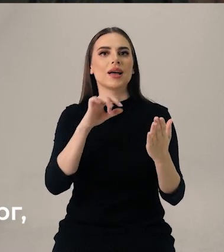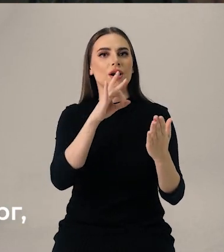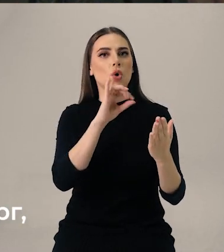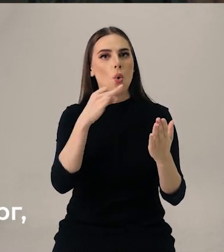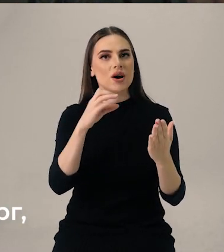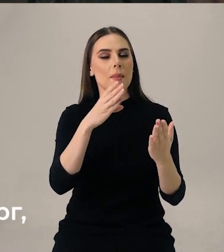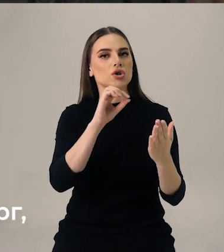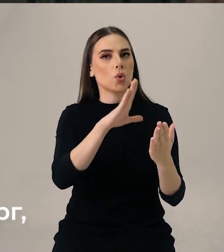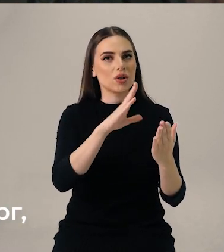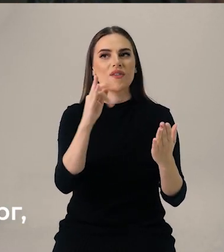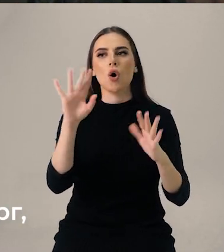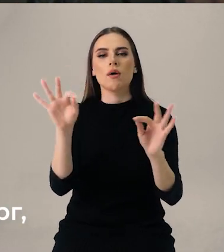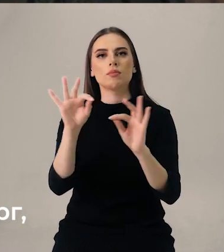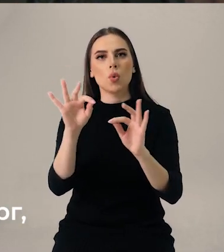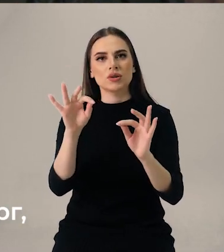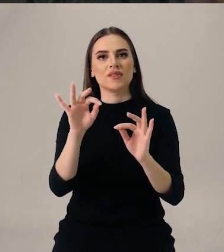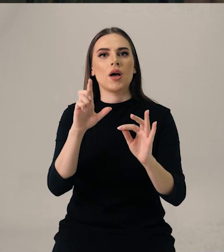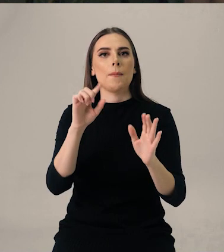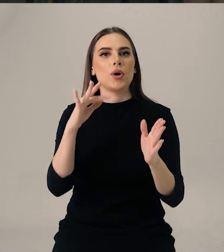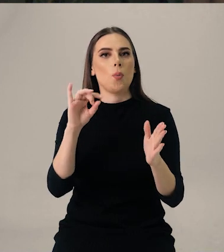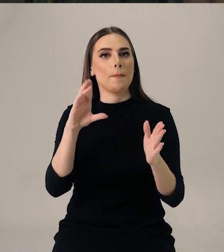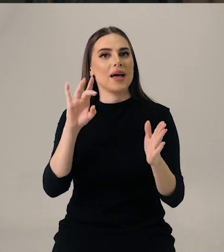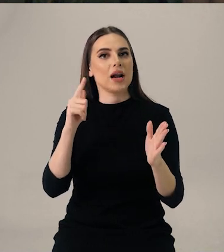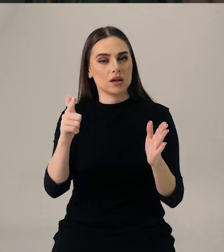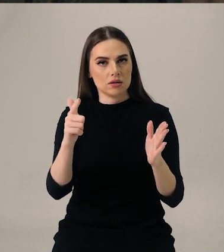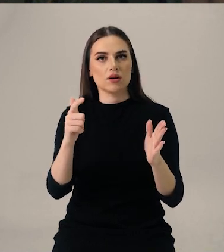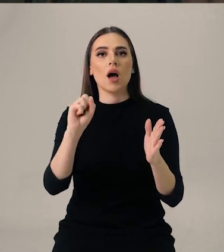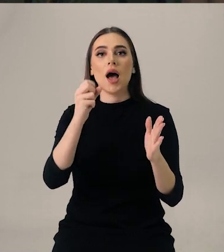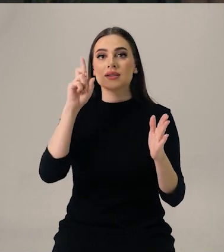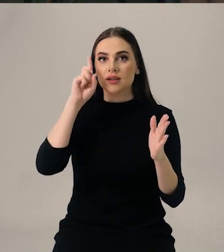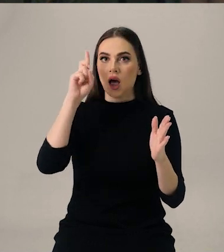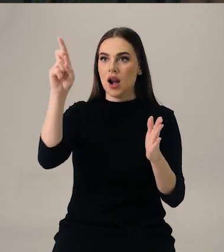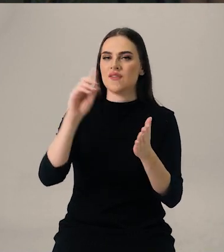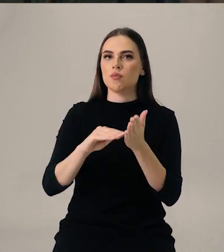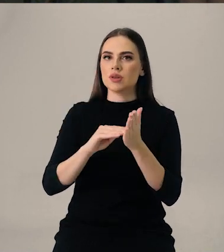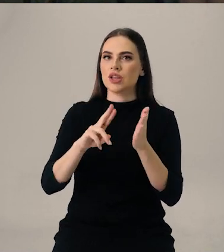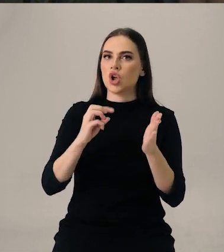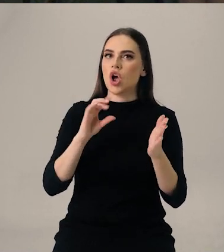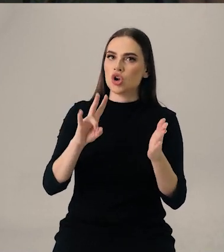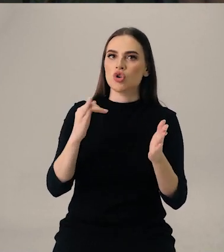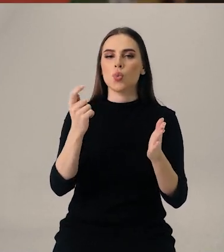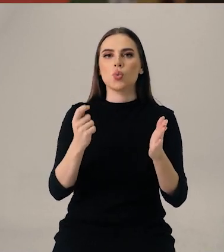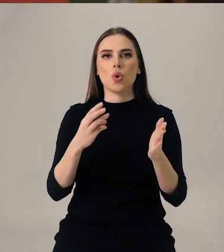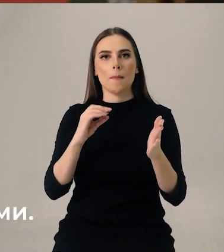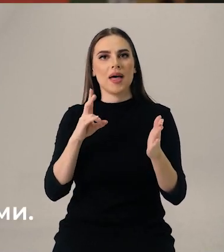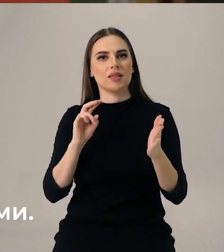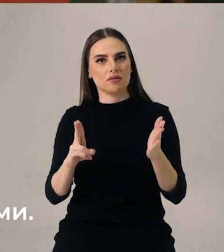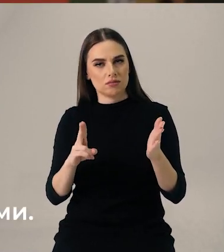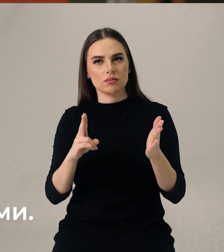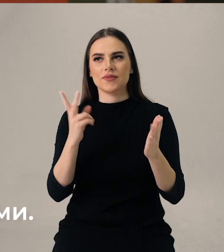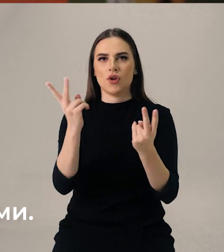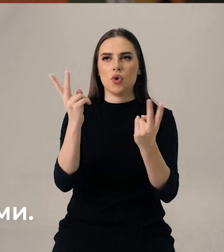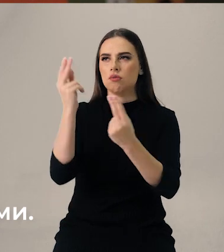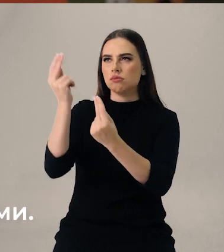Григорий Мясоедов и композитор Павел Бламберг, а царевича — писатель Всеволод Гаршин и художник Владимир Менг. Хотя на